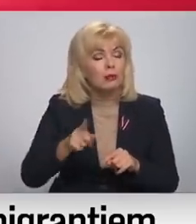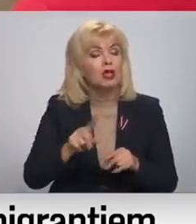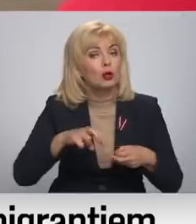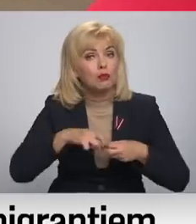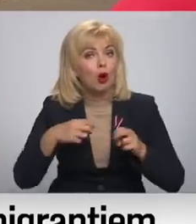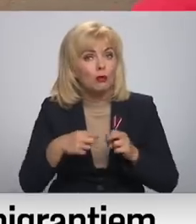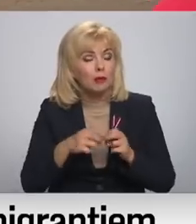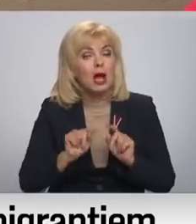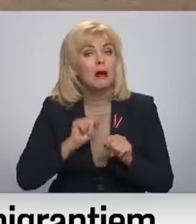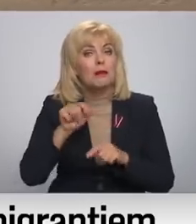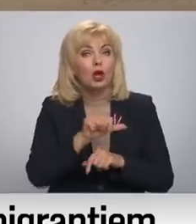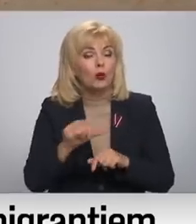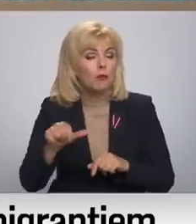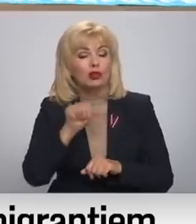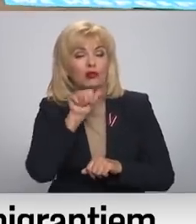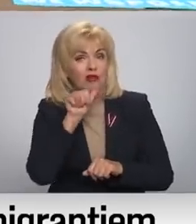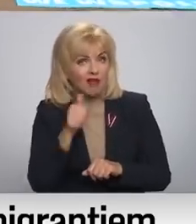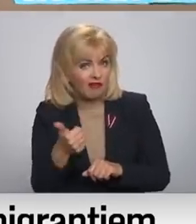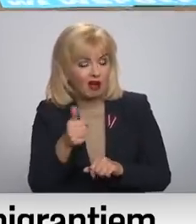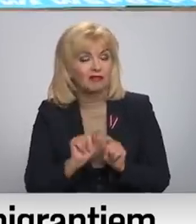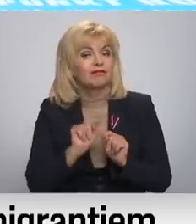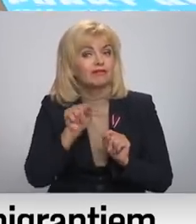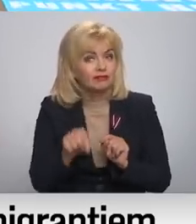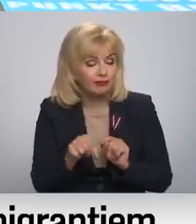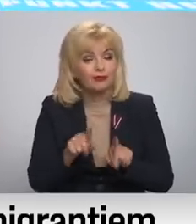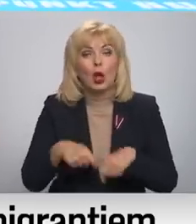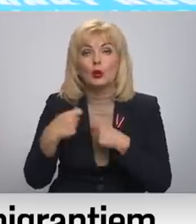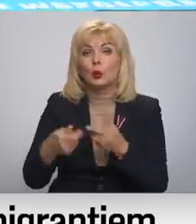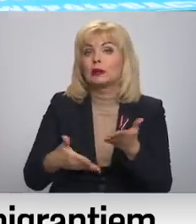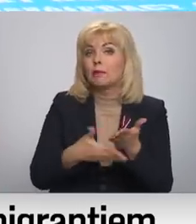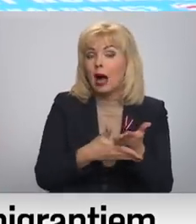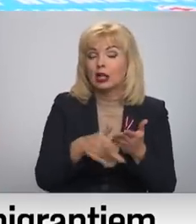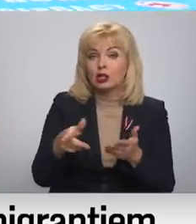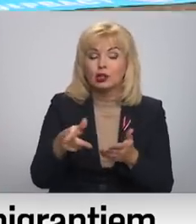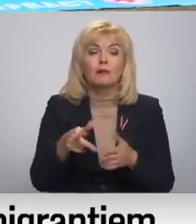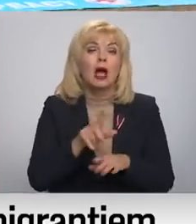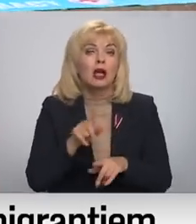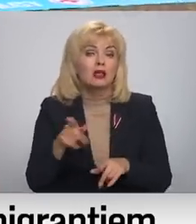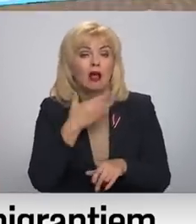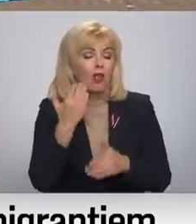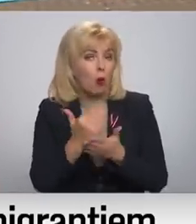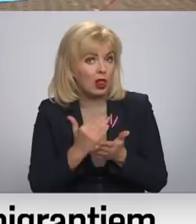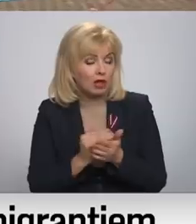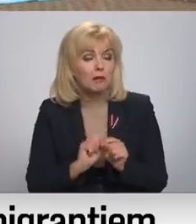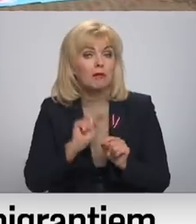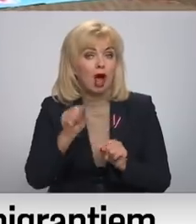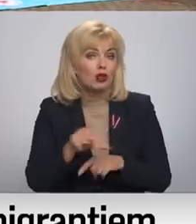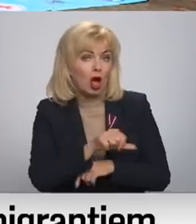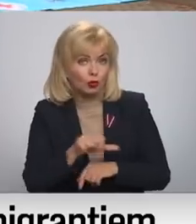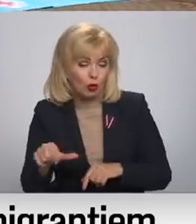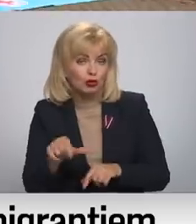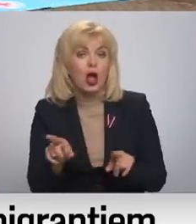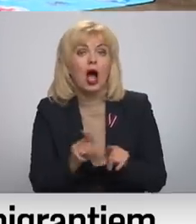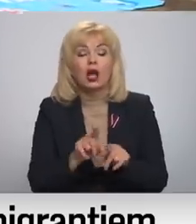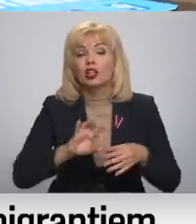problemātiski, jo pāri robežai viņi netiek. Tajā pašā laikā sniegt palīdzību tiem cilvēkiem, kuri gal galā ir nelikumīgi šķērsojuši robežu, arī